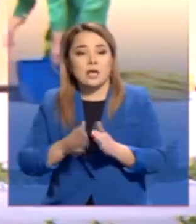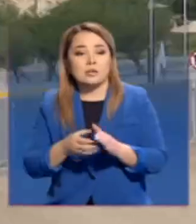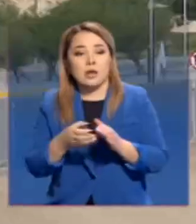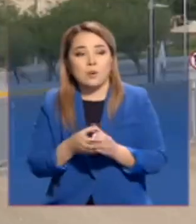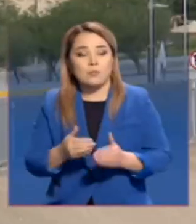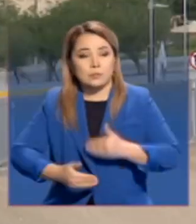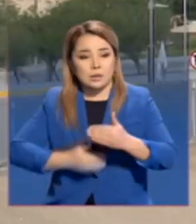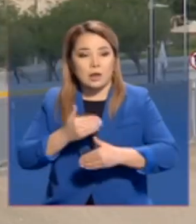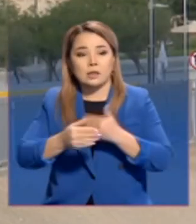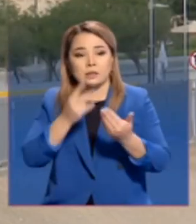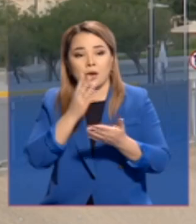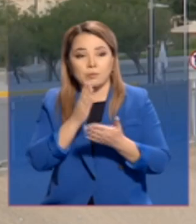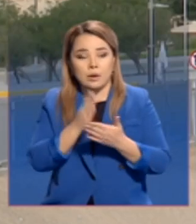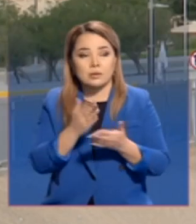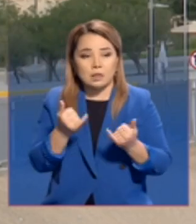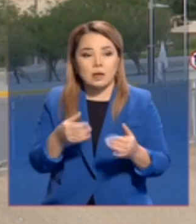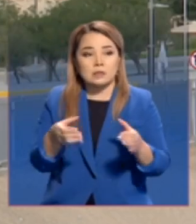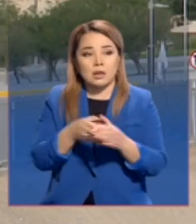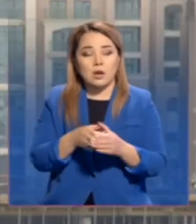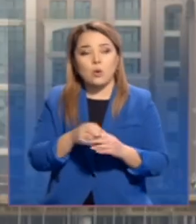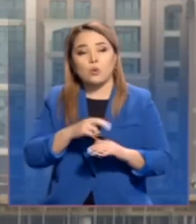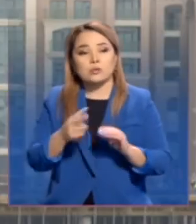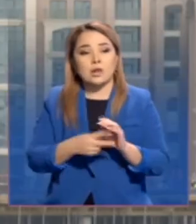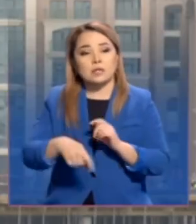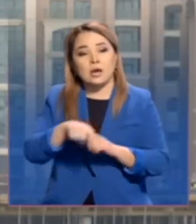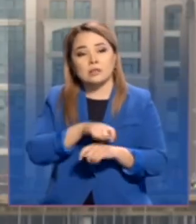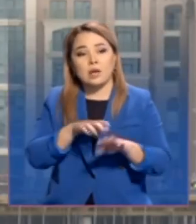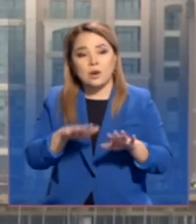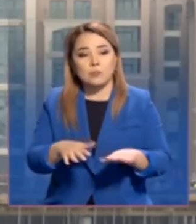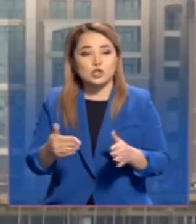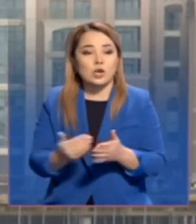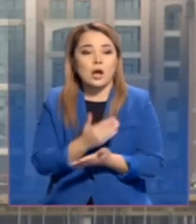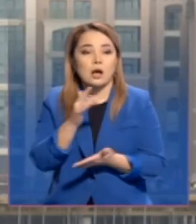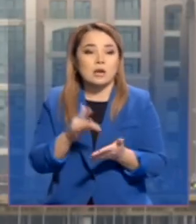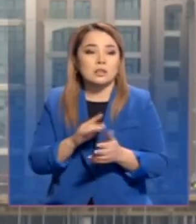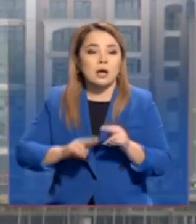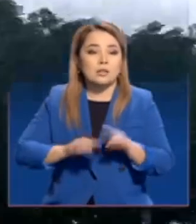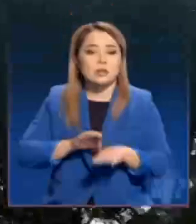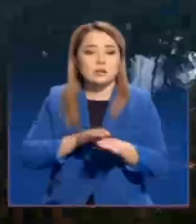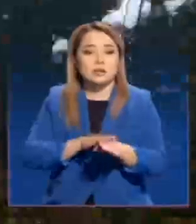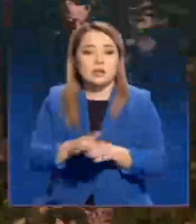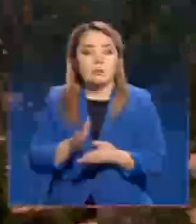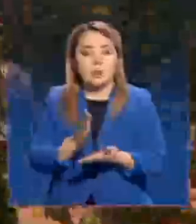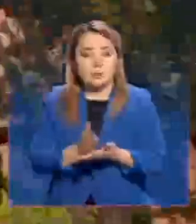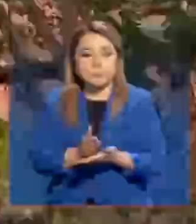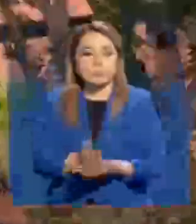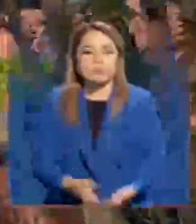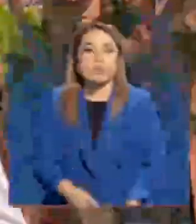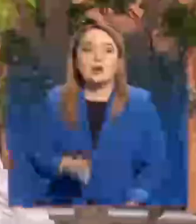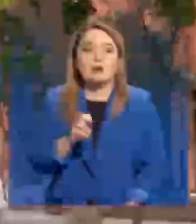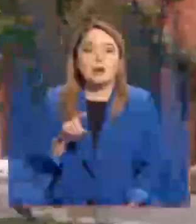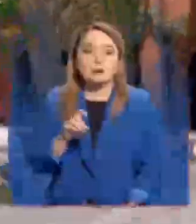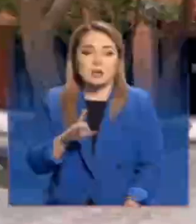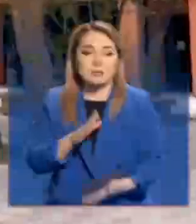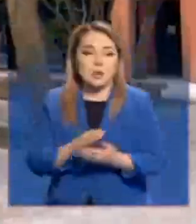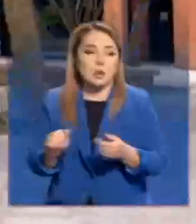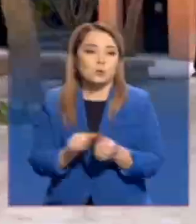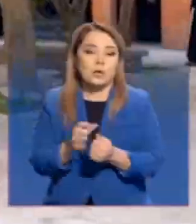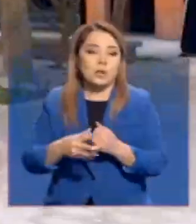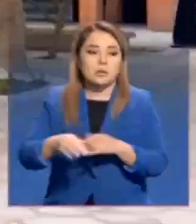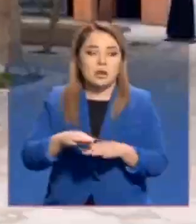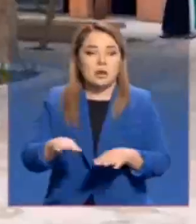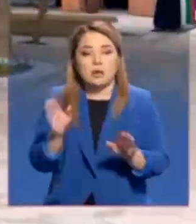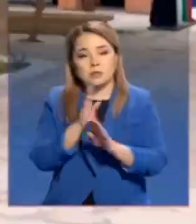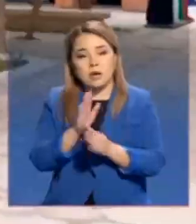серпін берді. Қазір әмірлік астанасынан 17 шақырым жерде жаңа қала тұрғызып жатыр. Маздар шөл далада салынып жатқан эко қала,